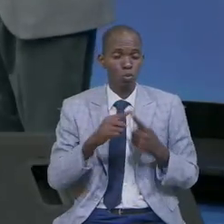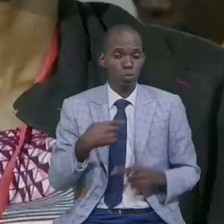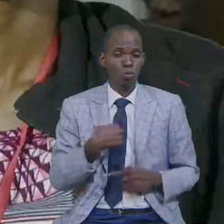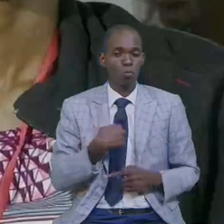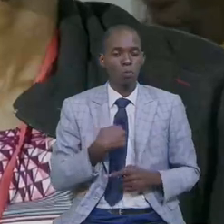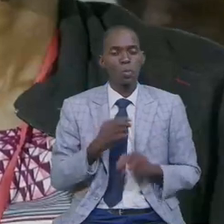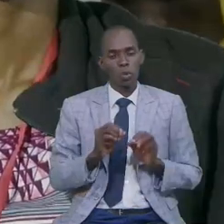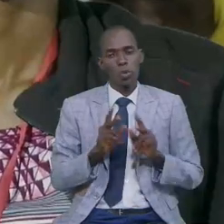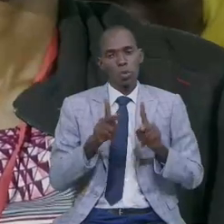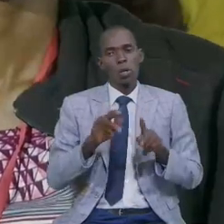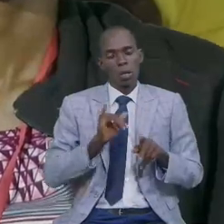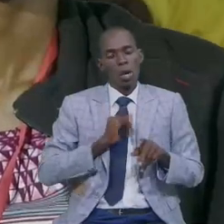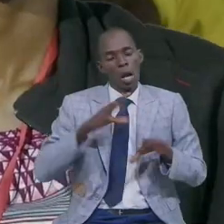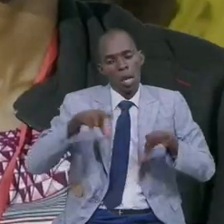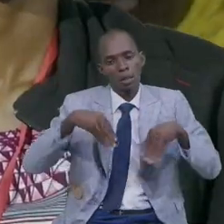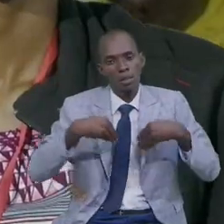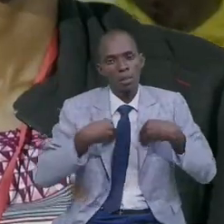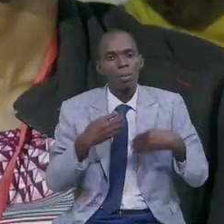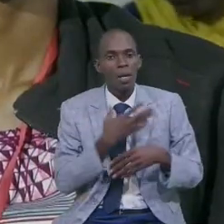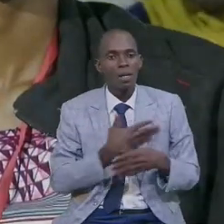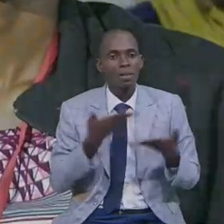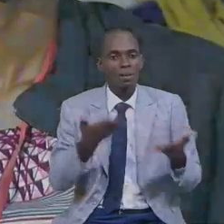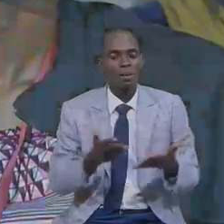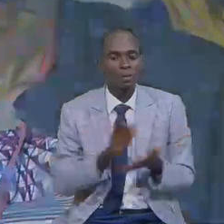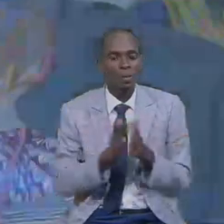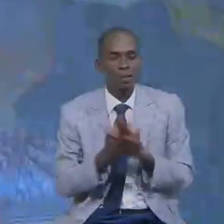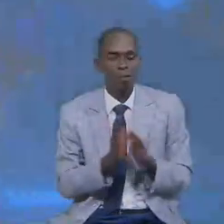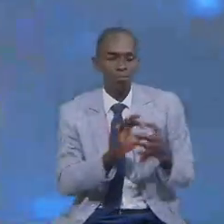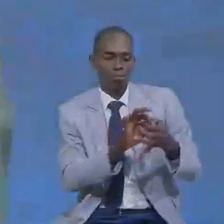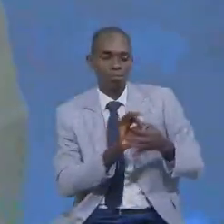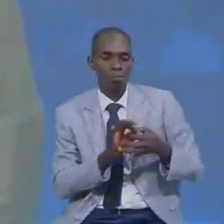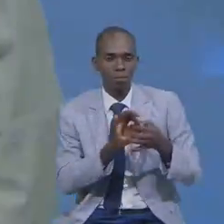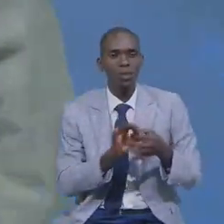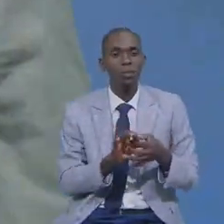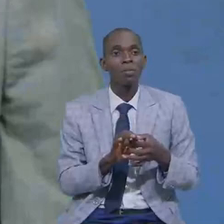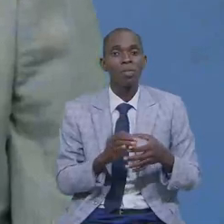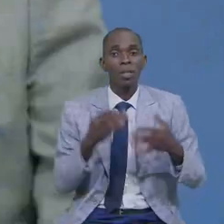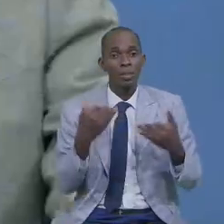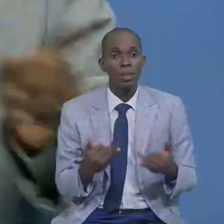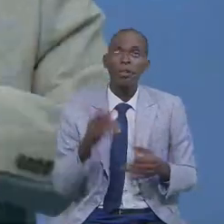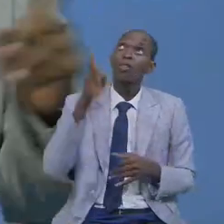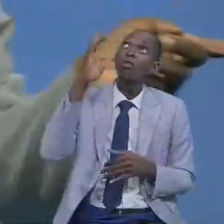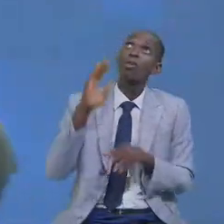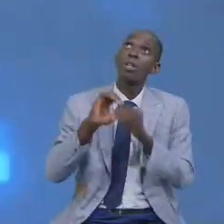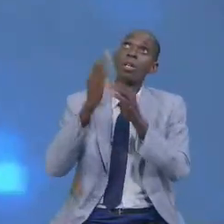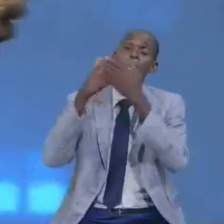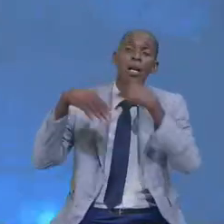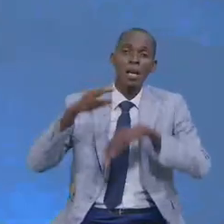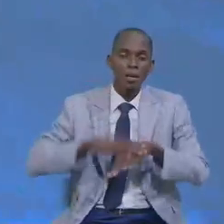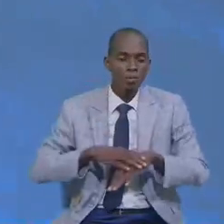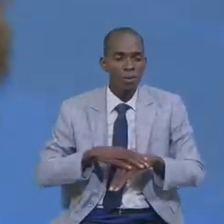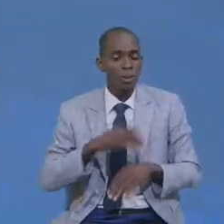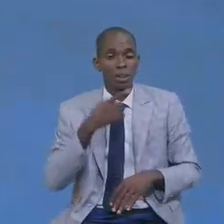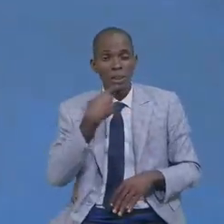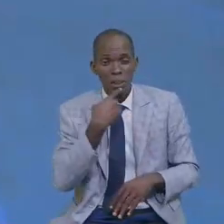j'accepte. Et il y a la réconciliation. Dieu au ciel a dit, le pécheur ne vivra